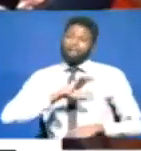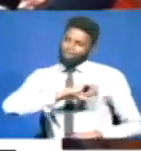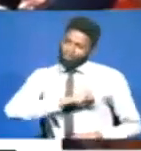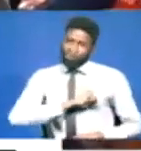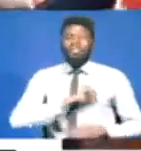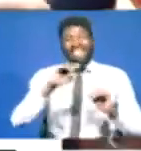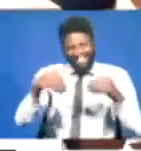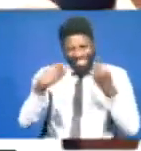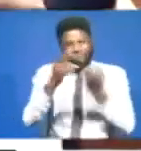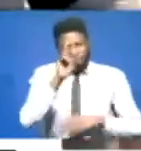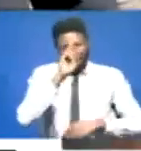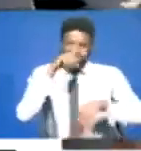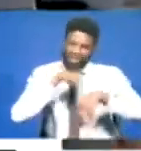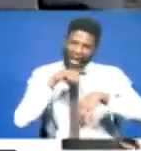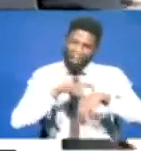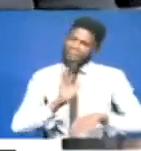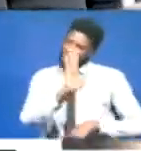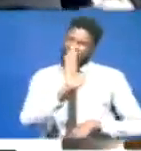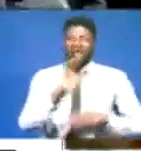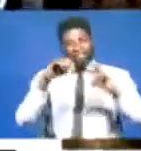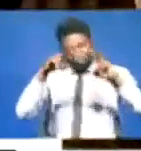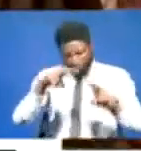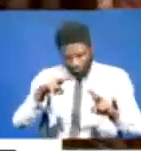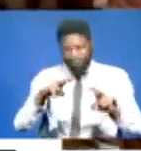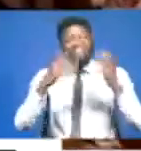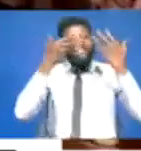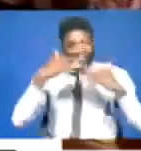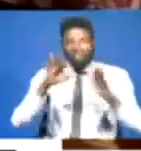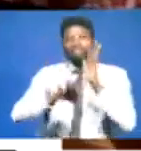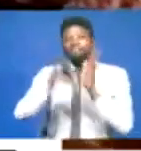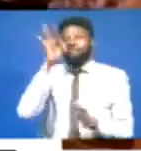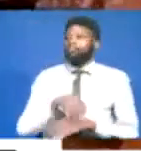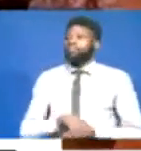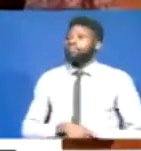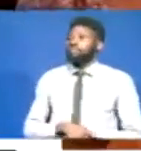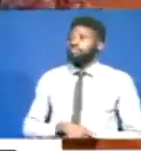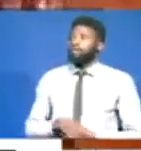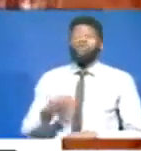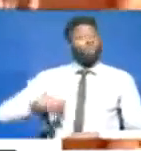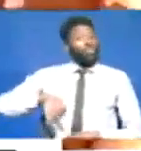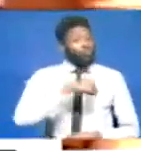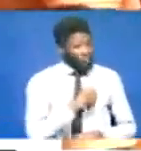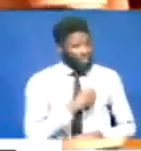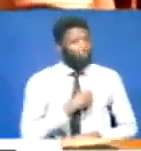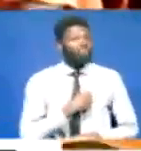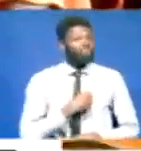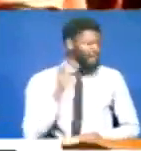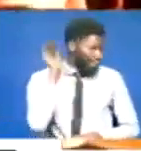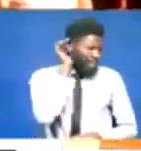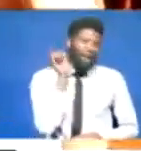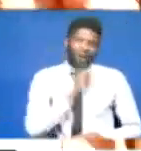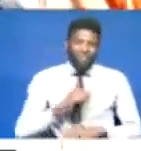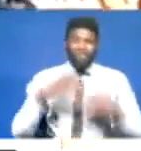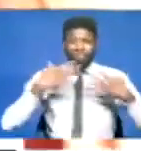to conclude investigations. Tumepata ujumbe ya kwamba kuna watu watu saba wa familia moja